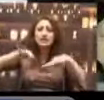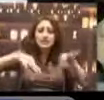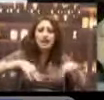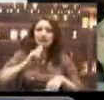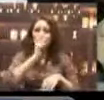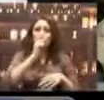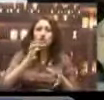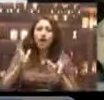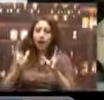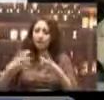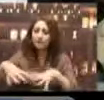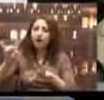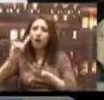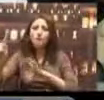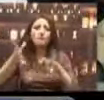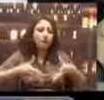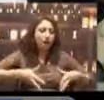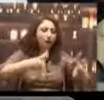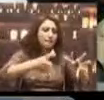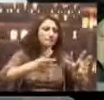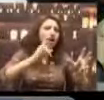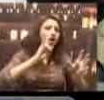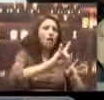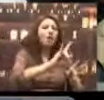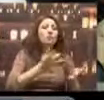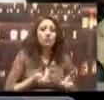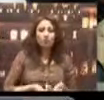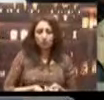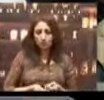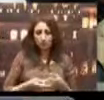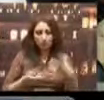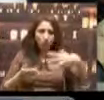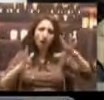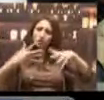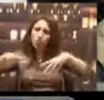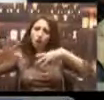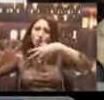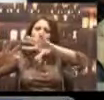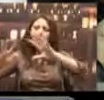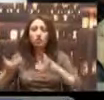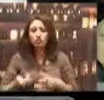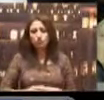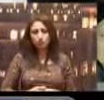عشان دايما بنهتم بالشخص. البلد بتدفع الثمن على فكره في الاخر. حقيقي ده حقيقي ده حقيقي.